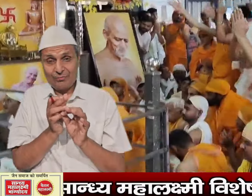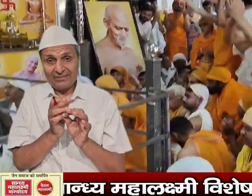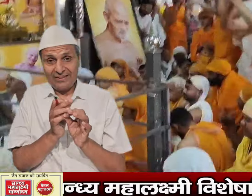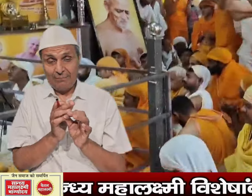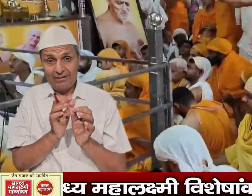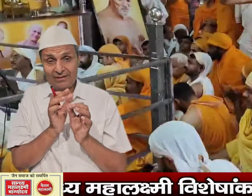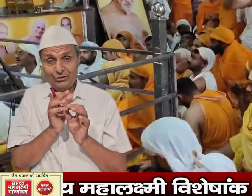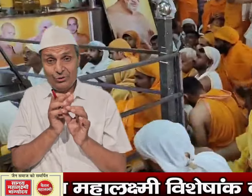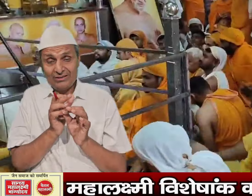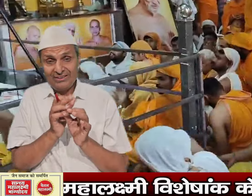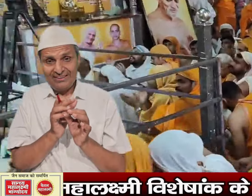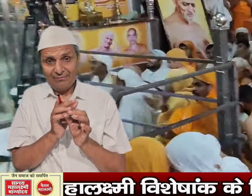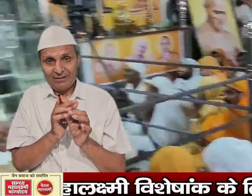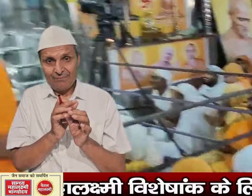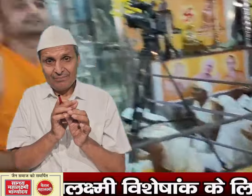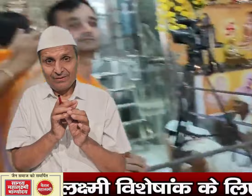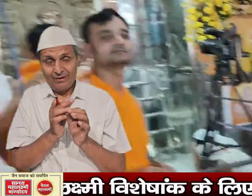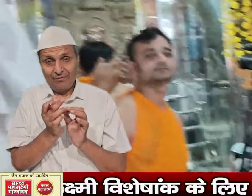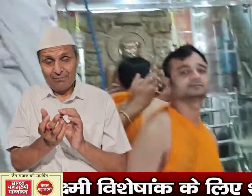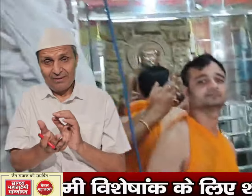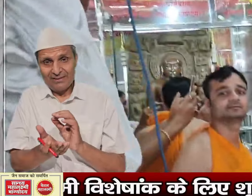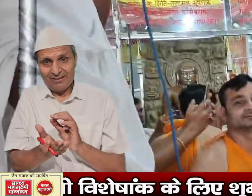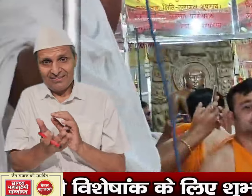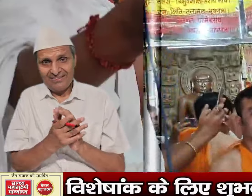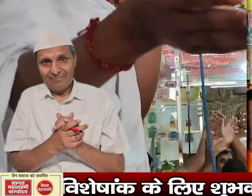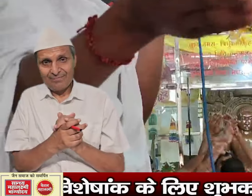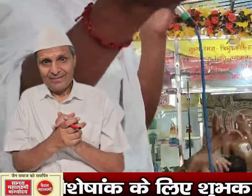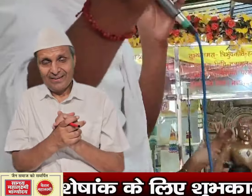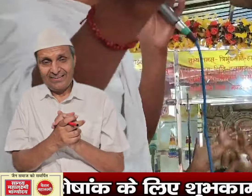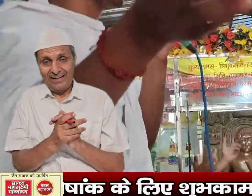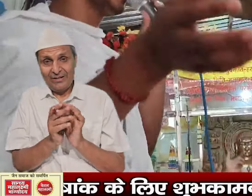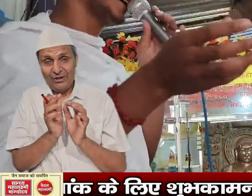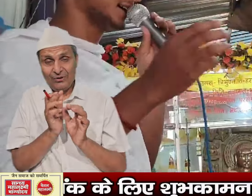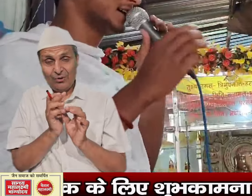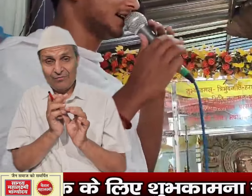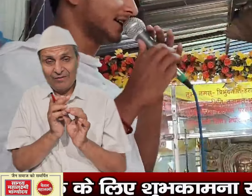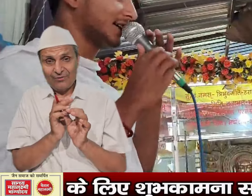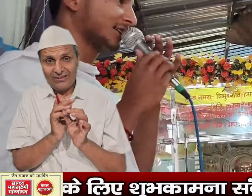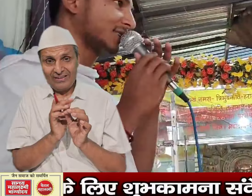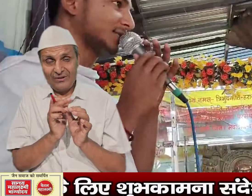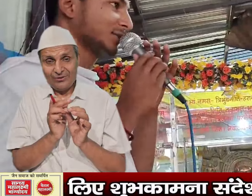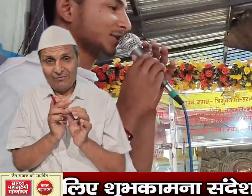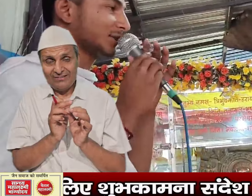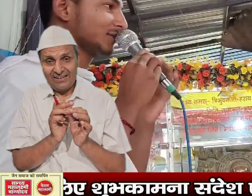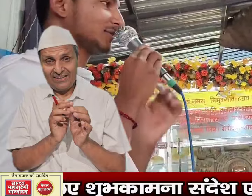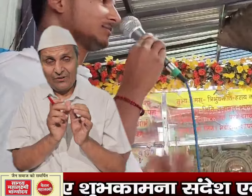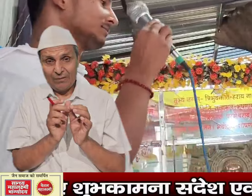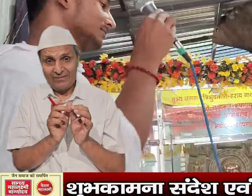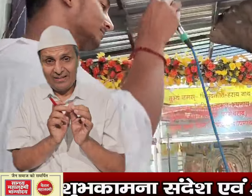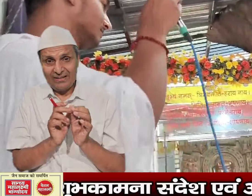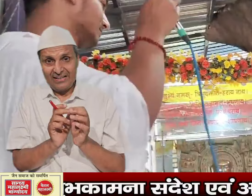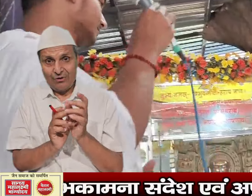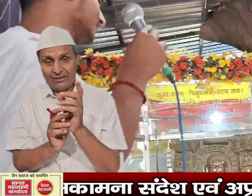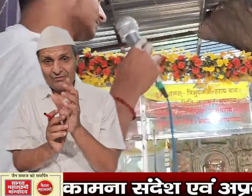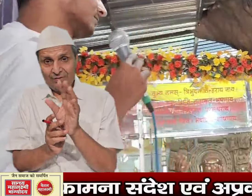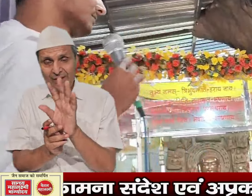गांव वालों से बात करें आप जो अजयन है यहां पर व मन्नत मांगते हैं कहते हैं नौ वार को आते हैं नौ श्रीफल चढ़ाते हैं नौ बार